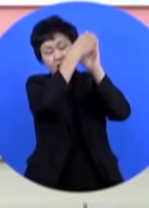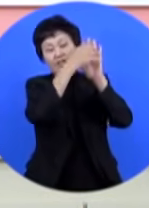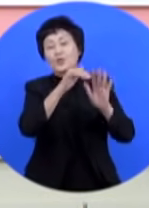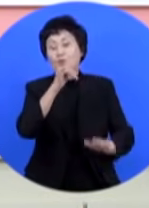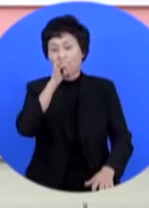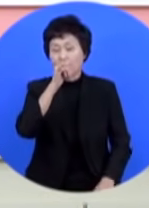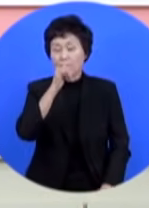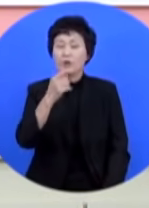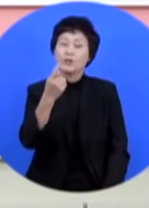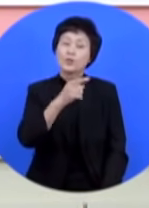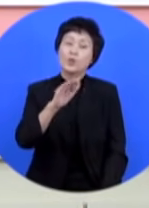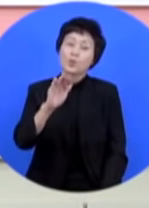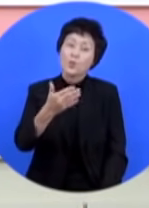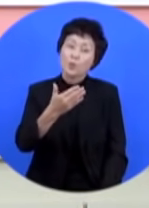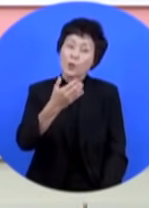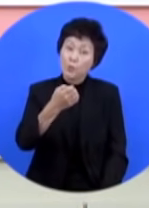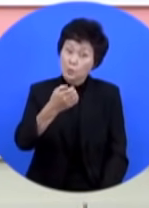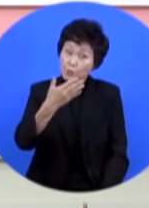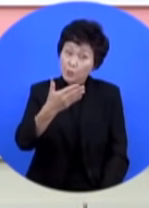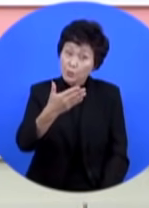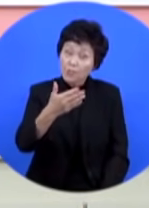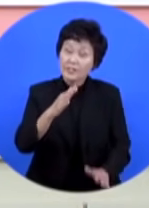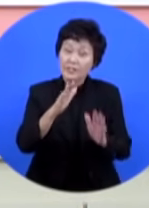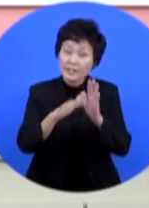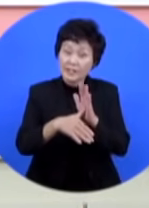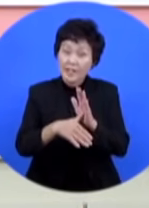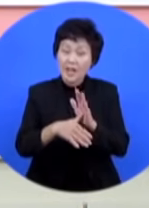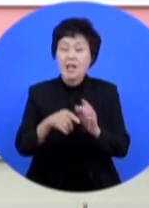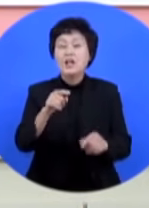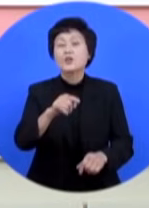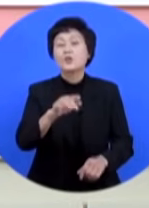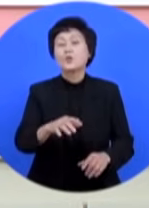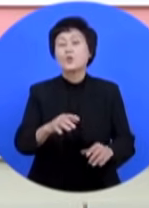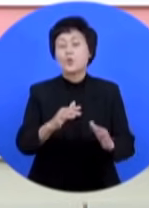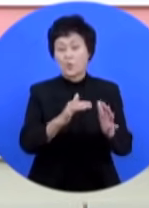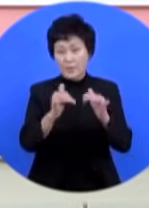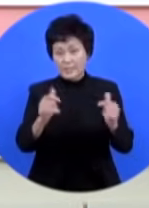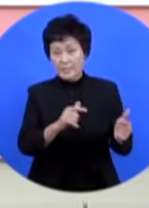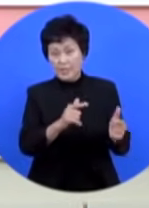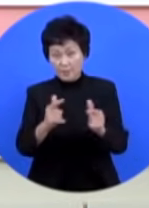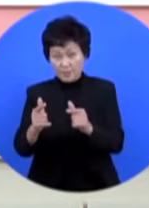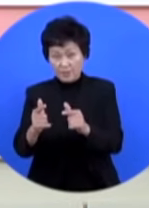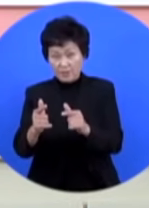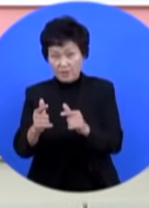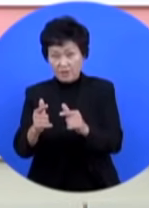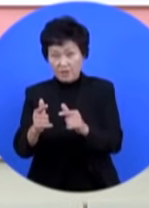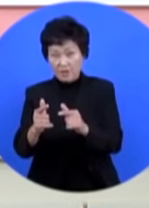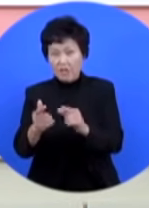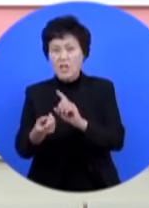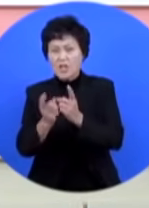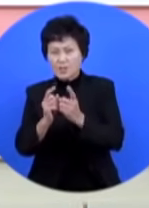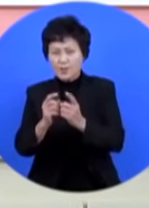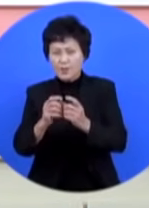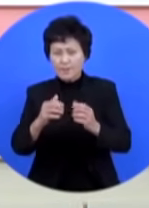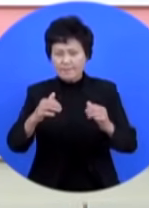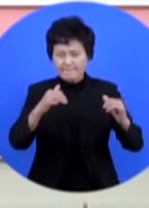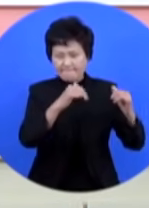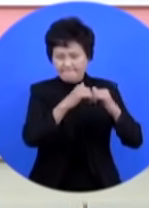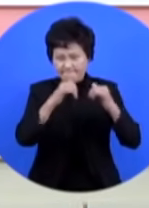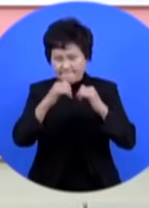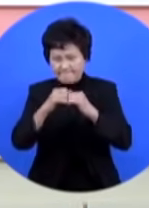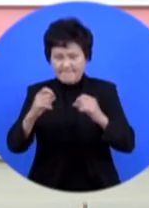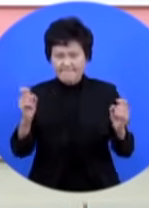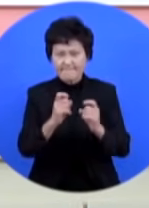1999년에 또 그게 원주민들 사이에 종족 전쟁이 벌어져서 많은 목들을